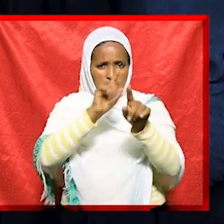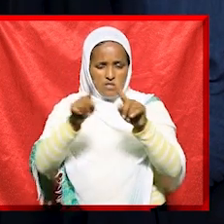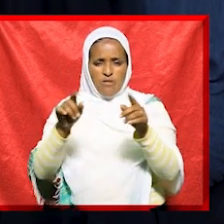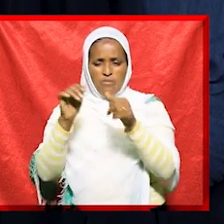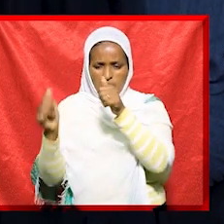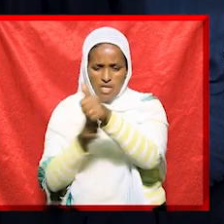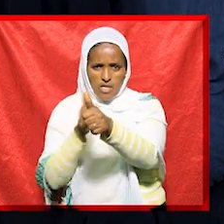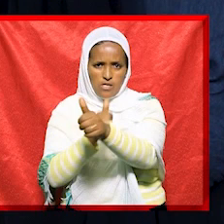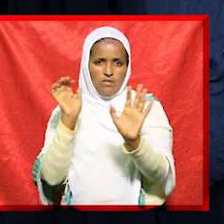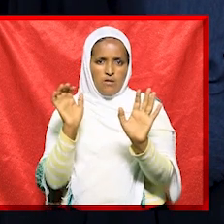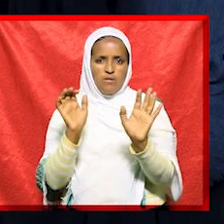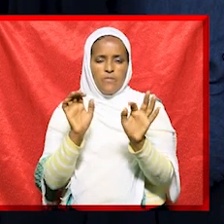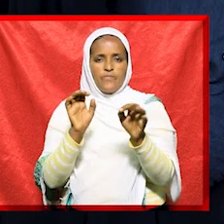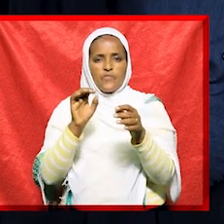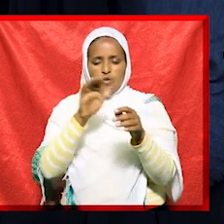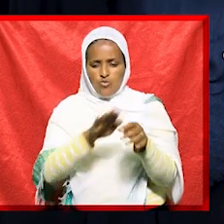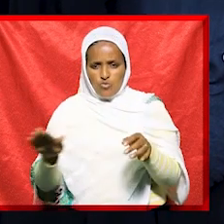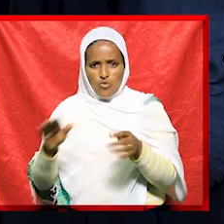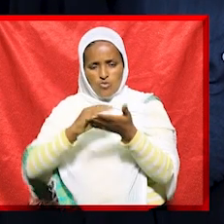በፊት አብያተ ክርስቲያናት ግን